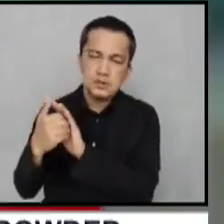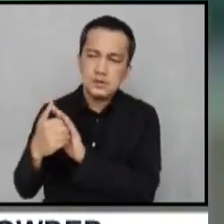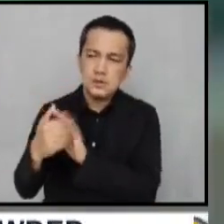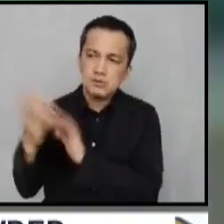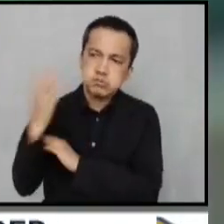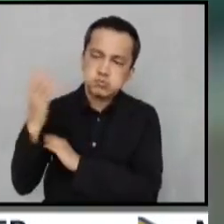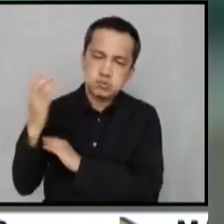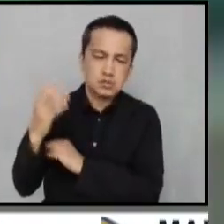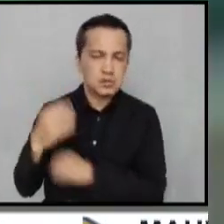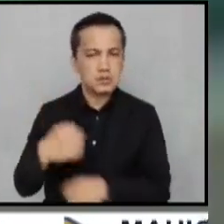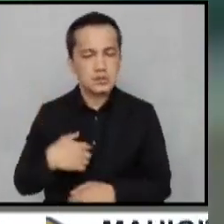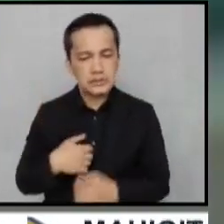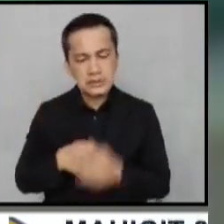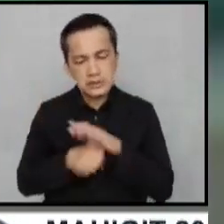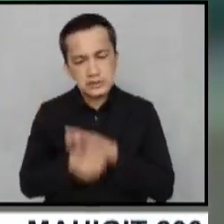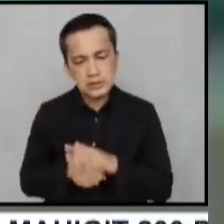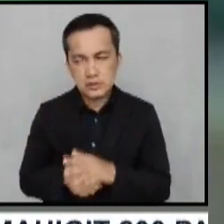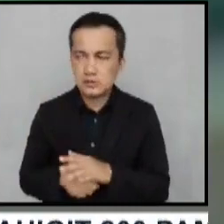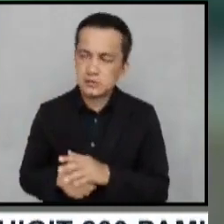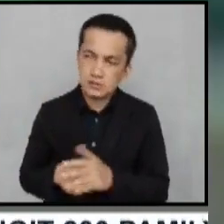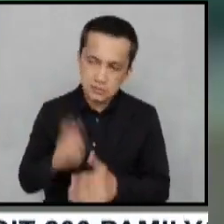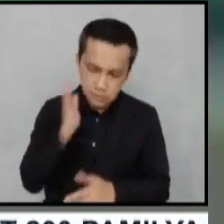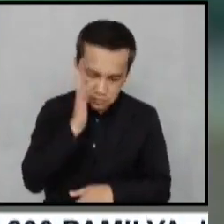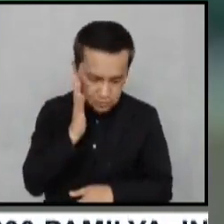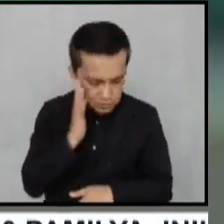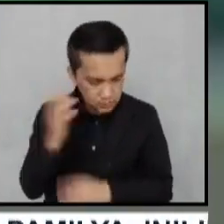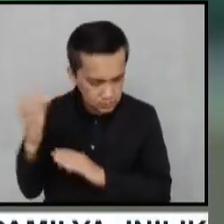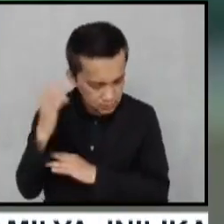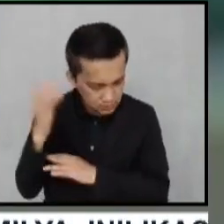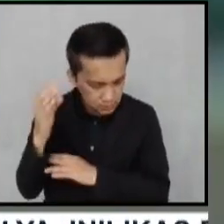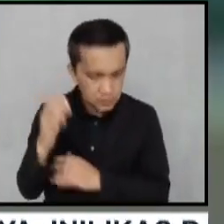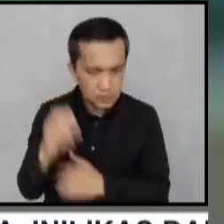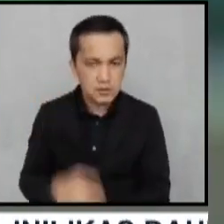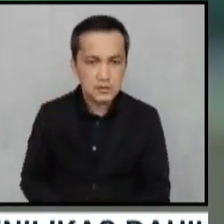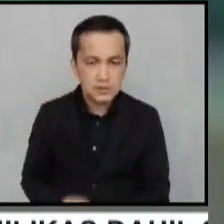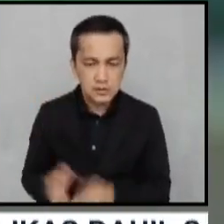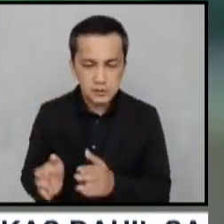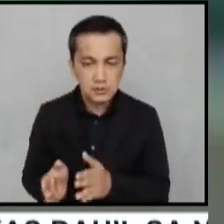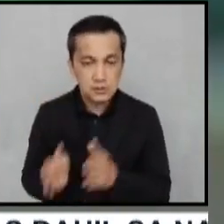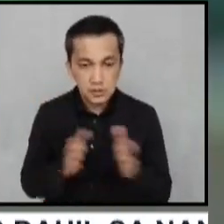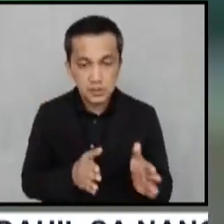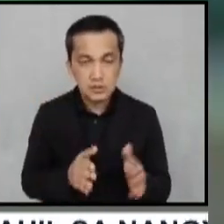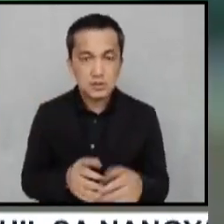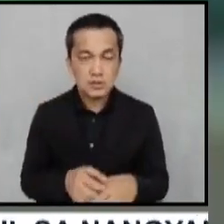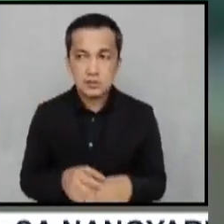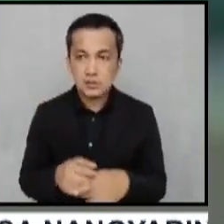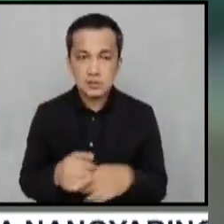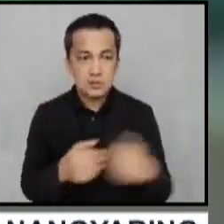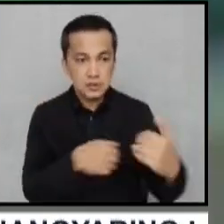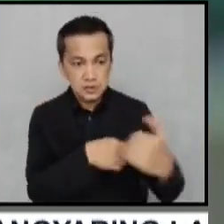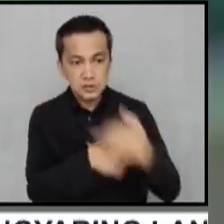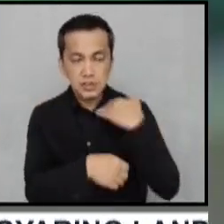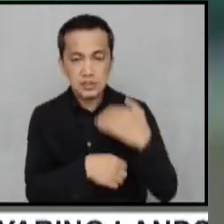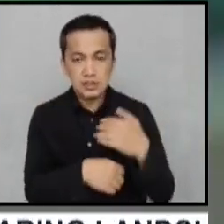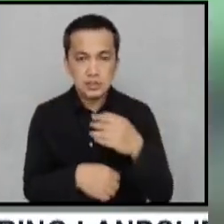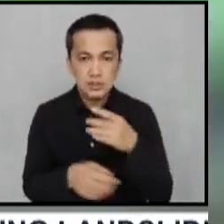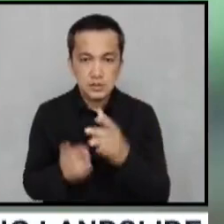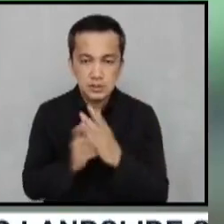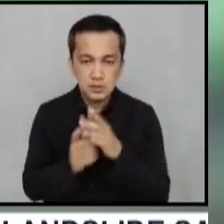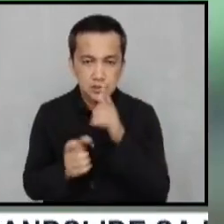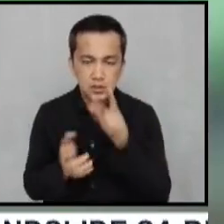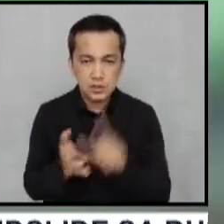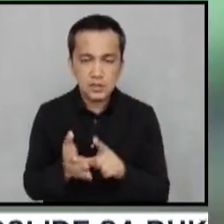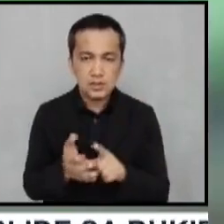kasi napahiya ako dun sa amo ko. Tapos sumunod po, nagpadala po uli sila ng demand letter. Natakot na po